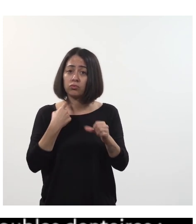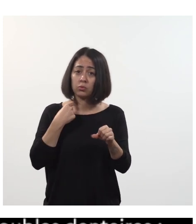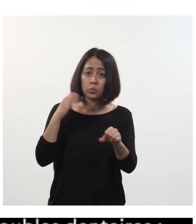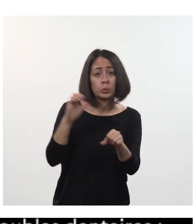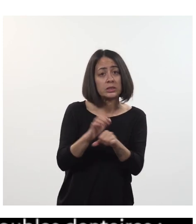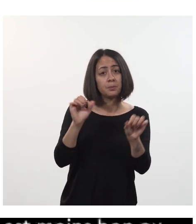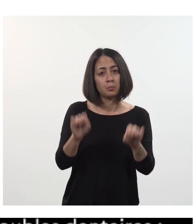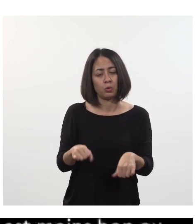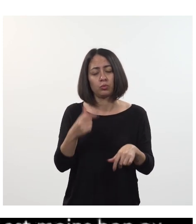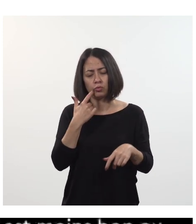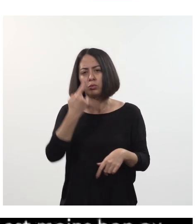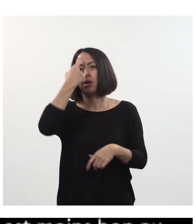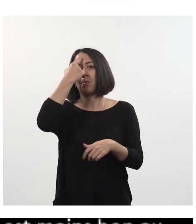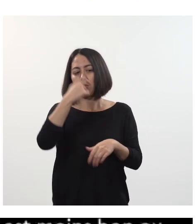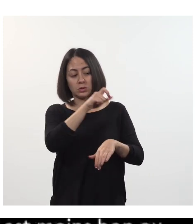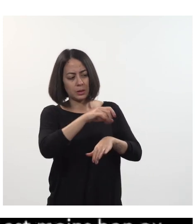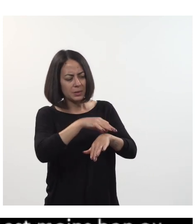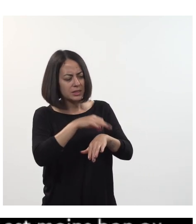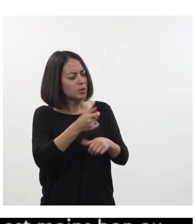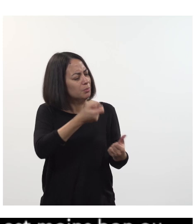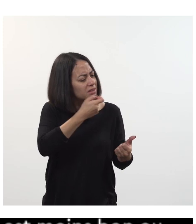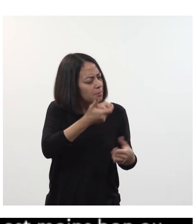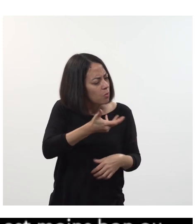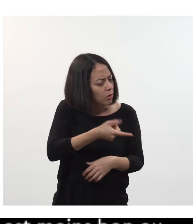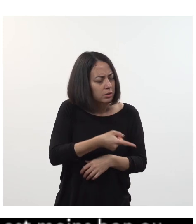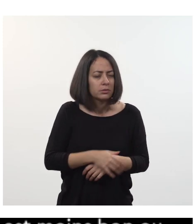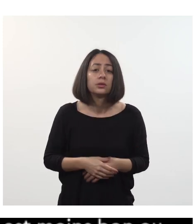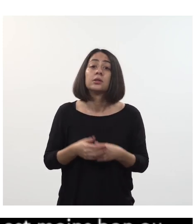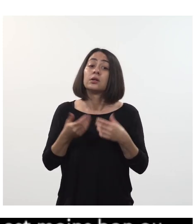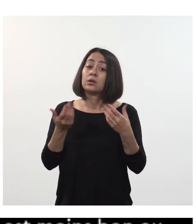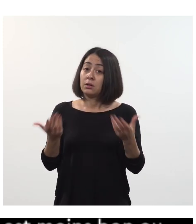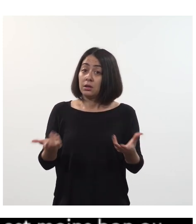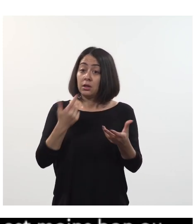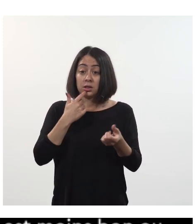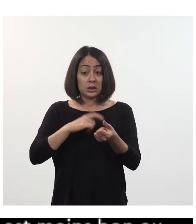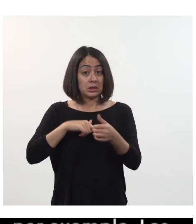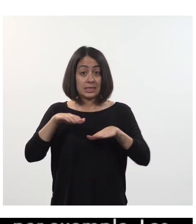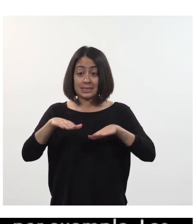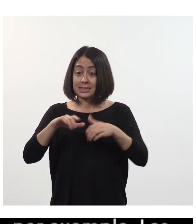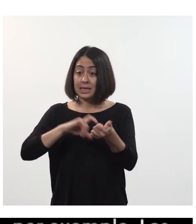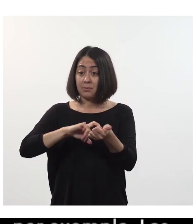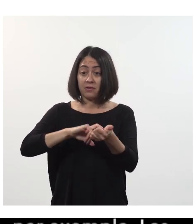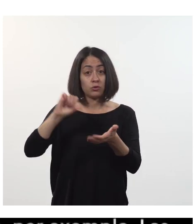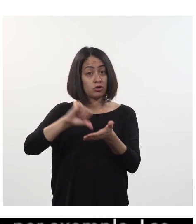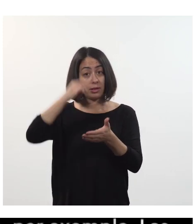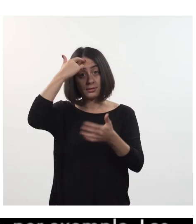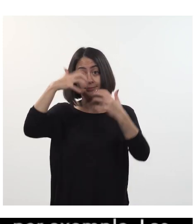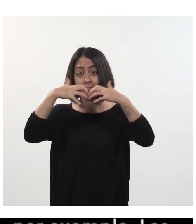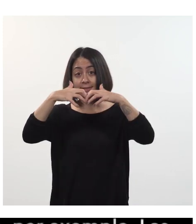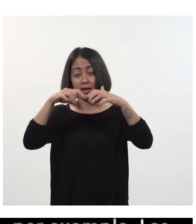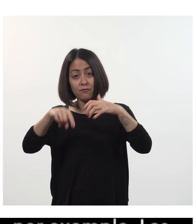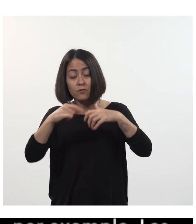toujours penser à regarder les médicaments des patients. L'impact directement du système nerveux, hein, donc central du cerveau, la